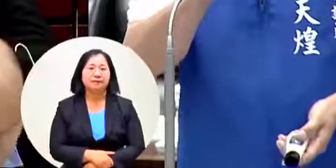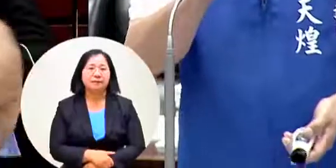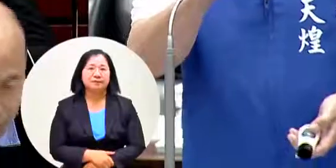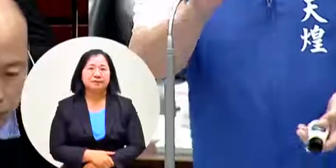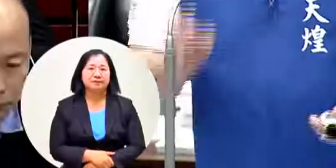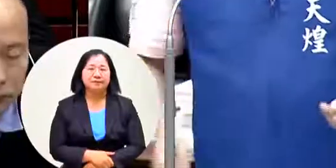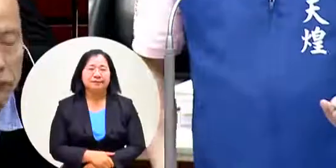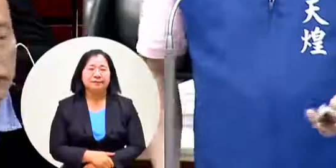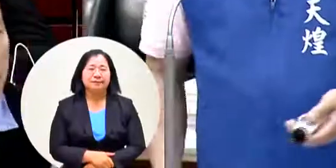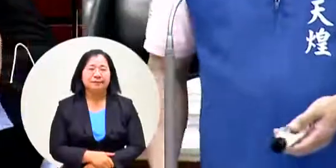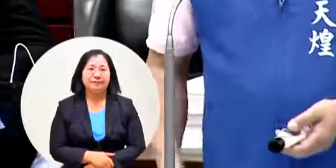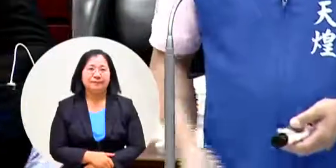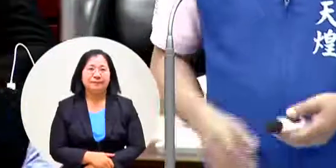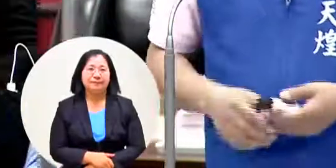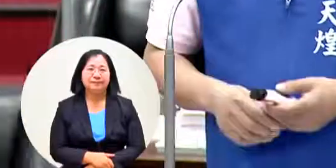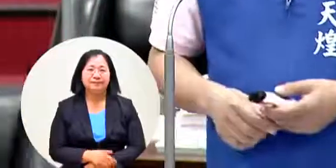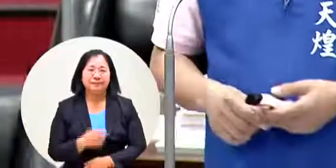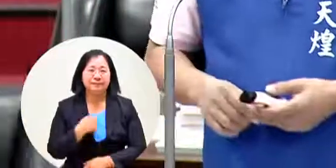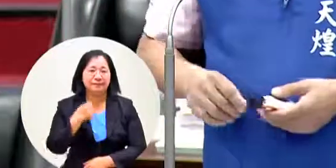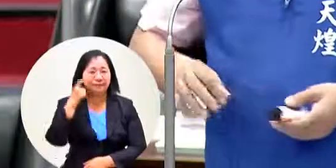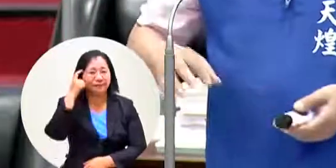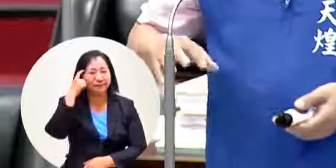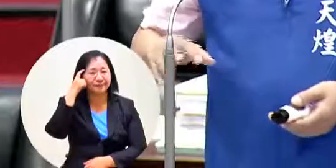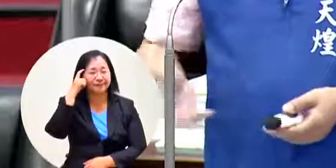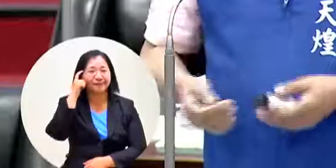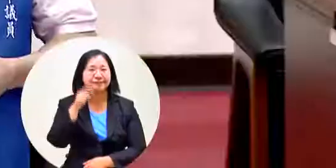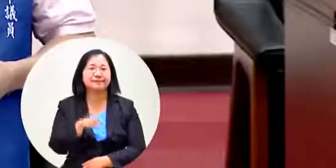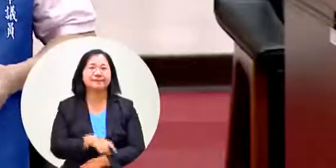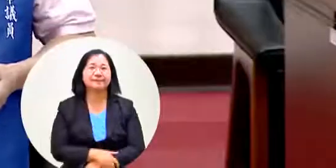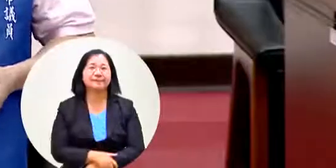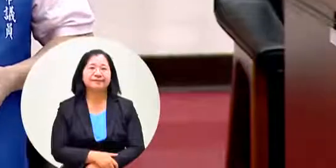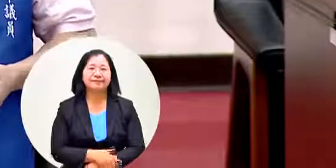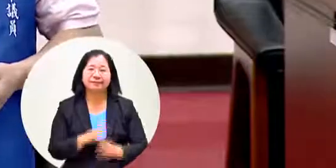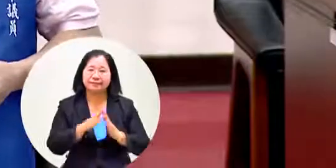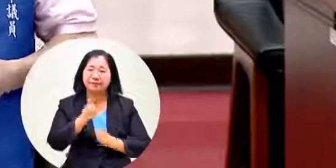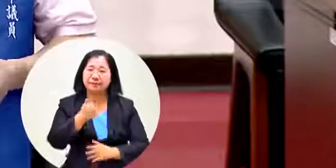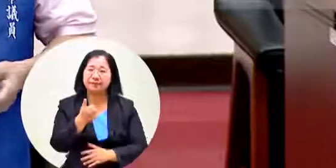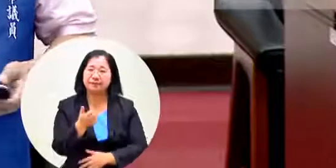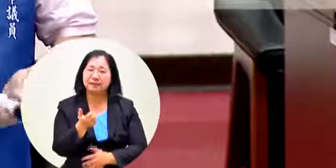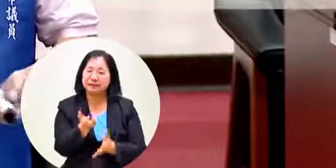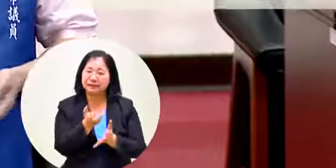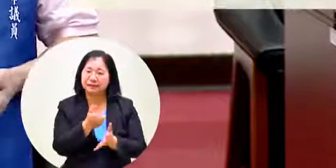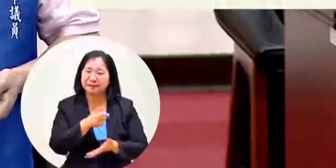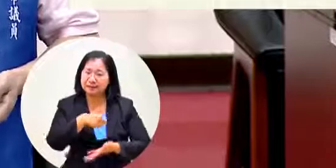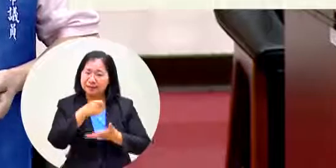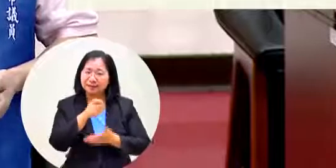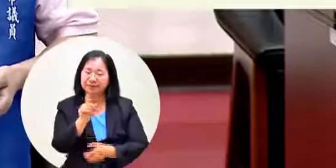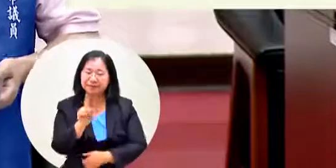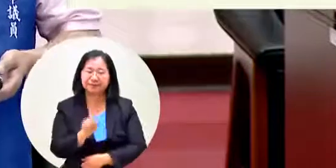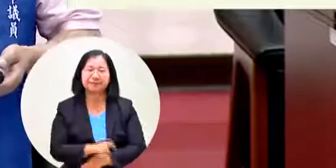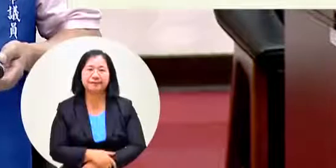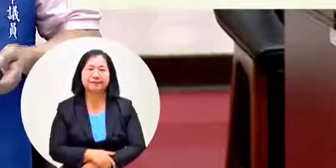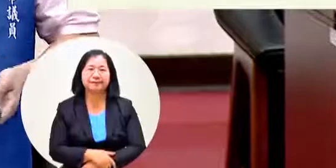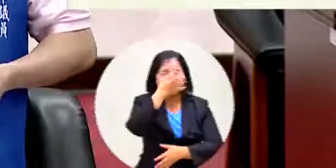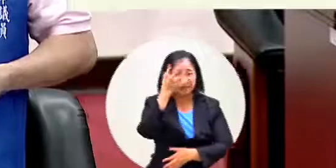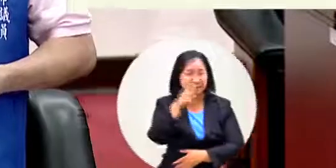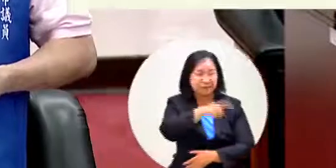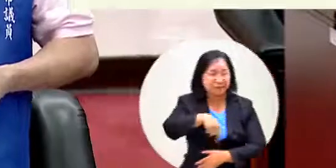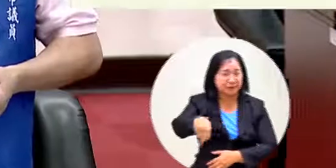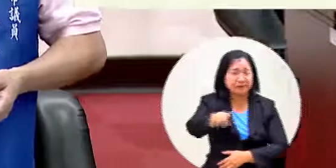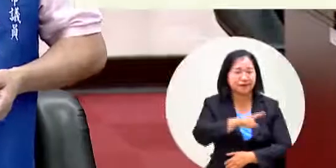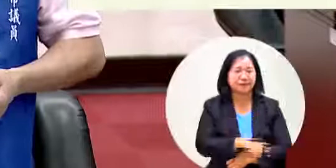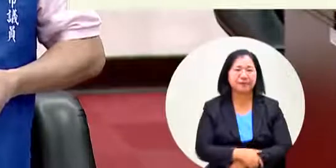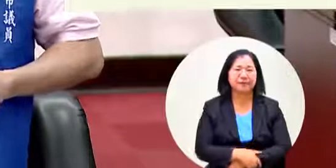间很长，我就简单来跟黄天华议员报告。 好，市长请坐。我想超级市长